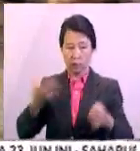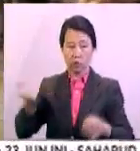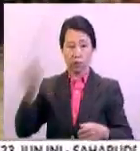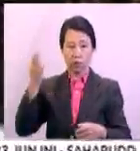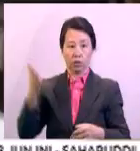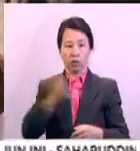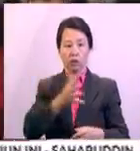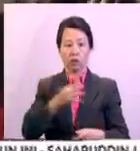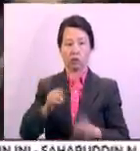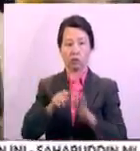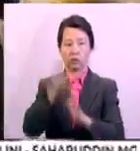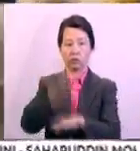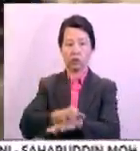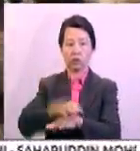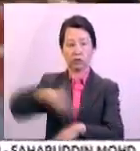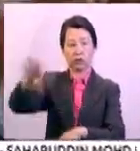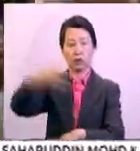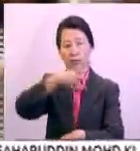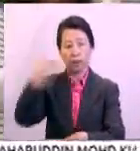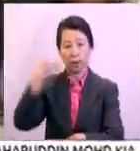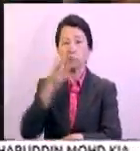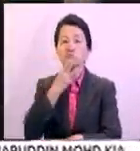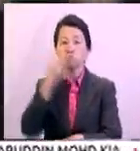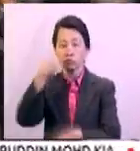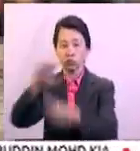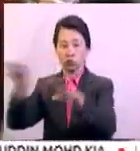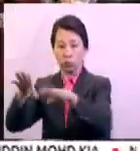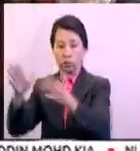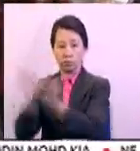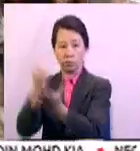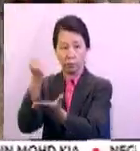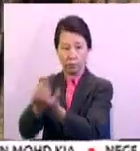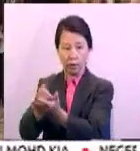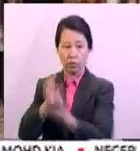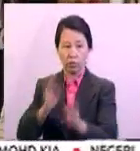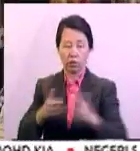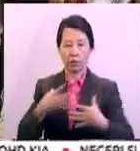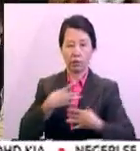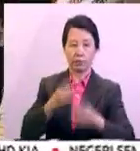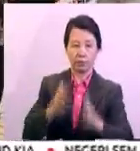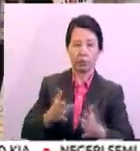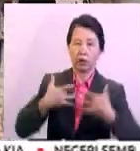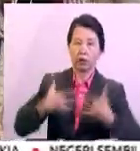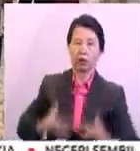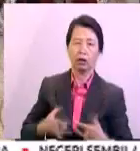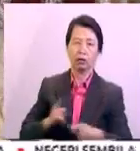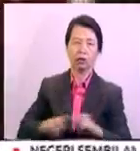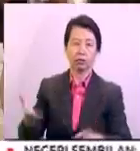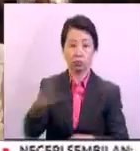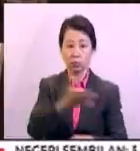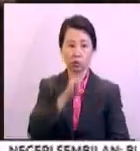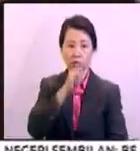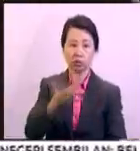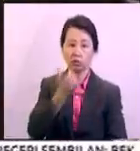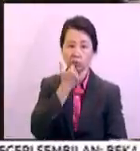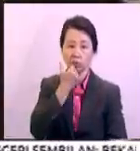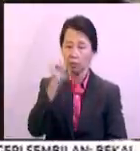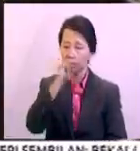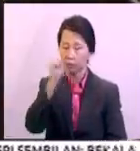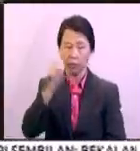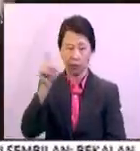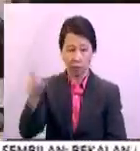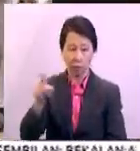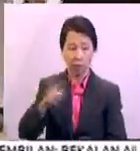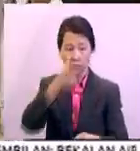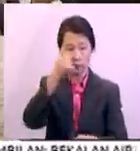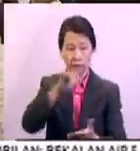dan terpaksa dihantar balik ke Seoul untuk membuat pasport. Meskipun peminat merasa kecewa, namun mereka tidak menyalahkan penyanyi itu